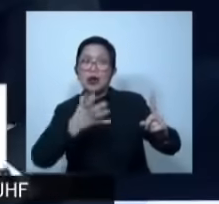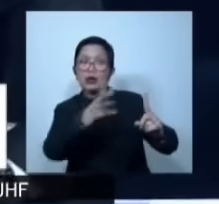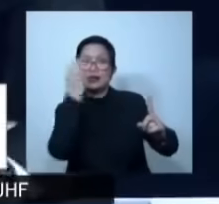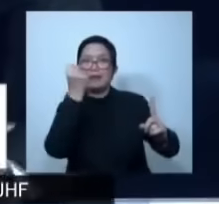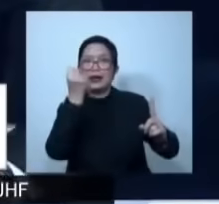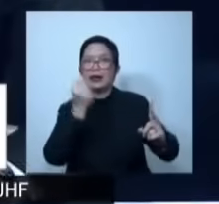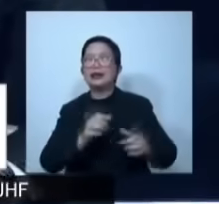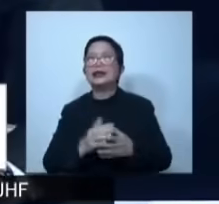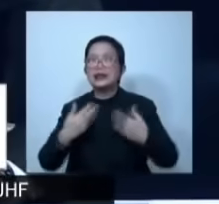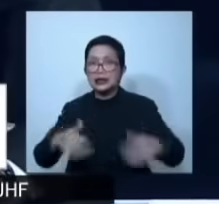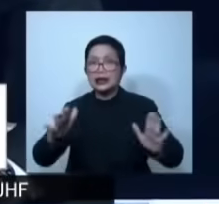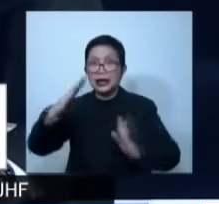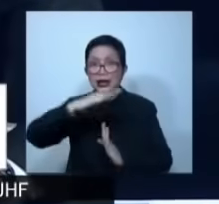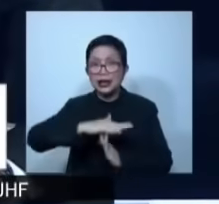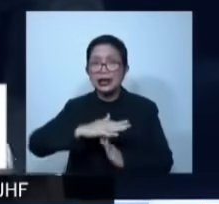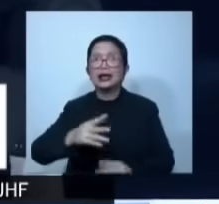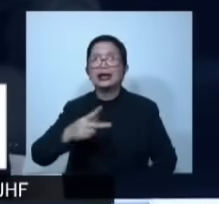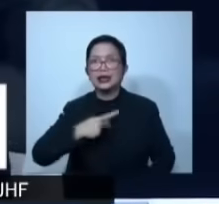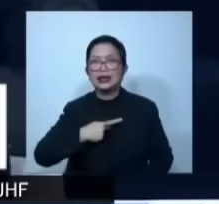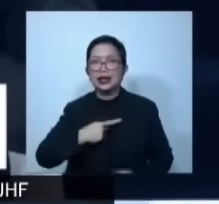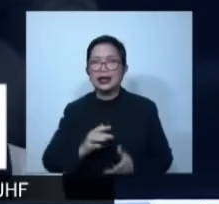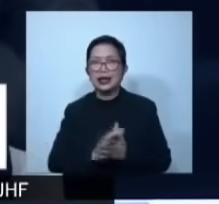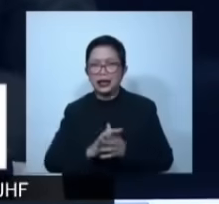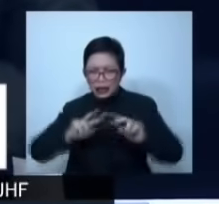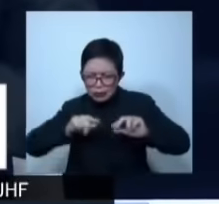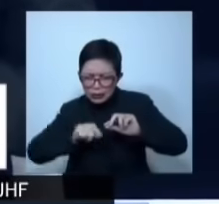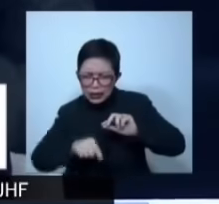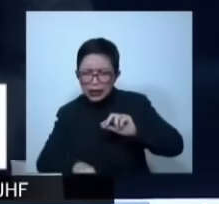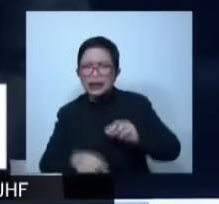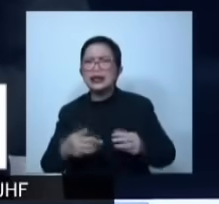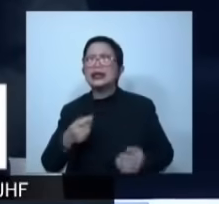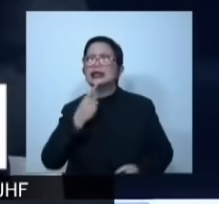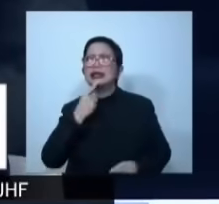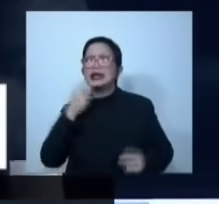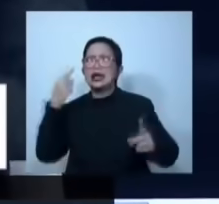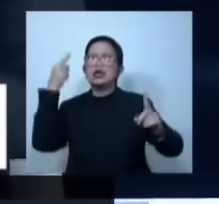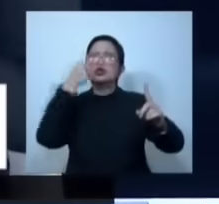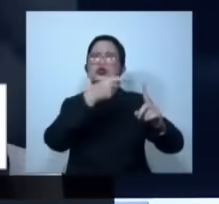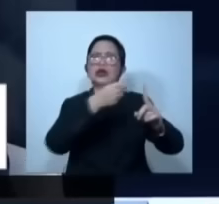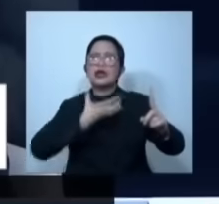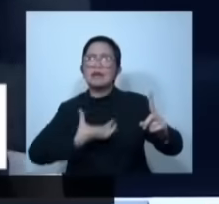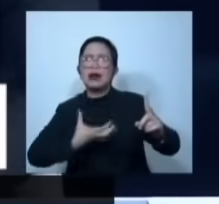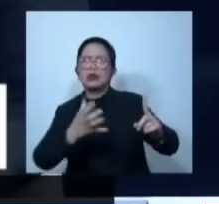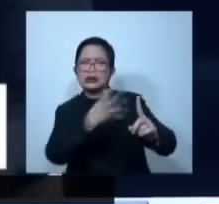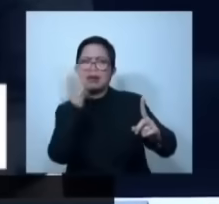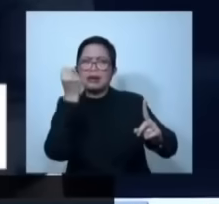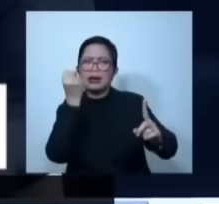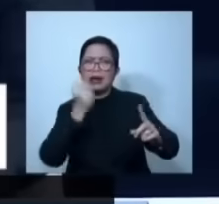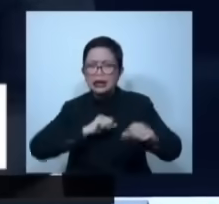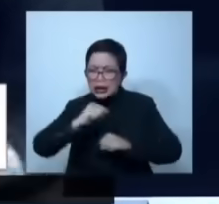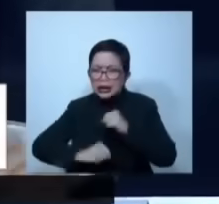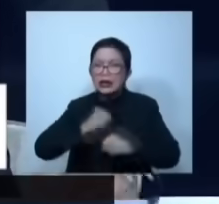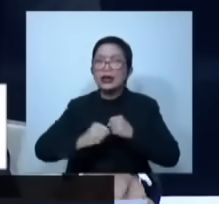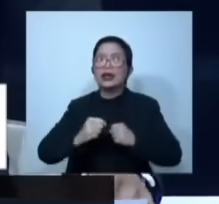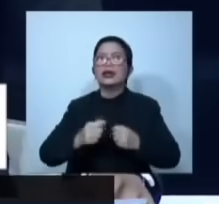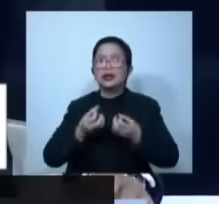ya usai jeda kami akan memperdalam visi misi dari setiap calon presiden yang telah disampaikan tadi